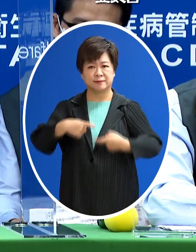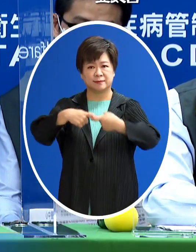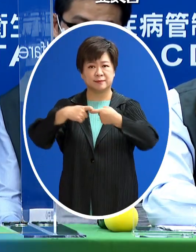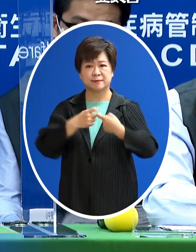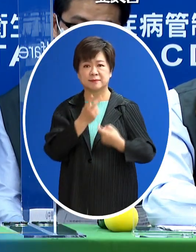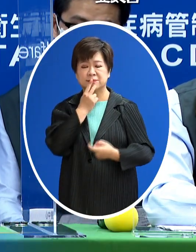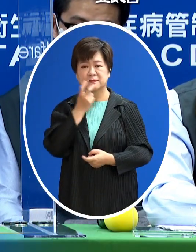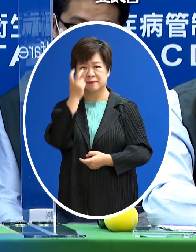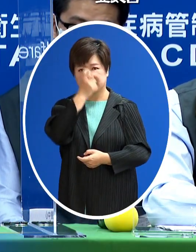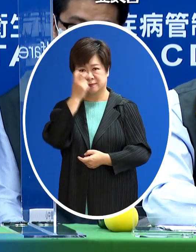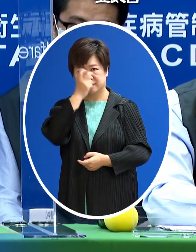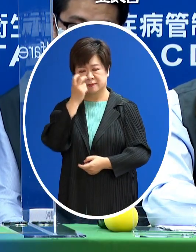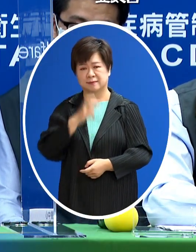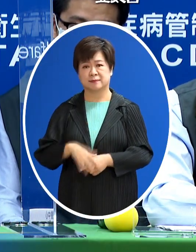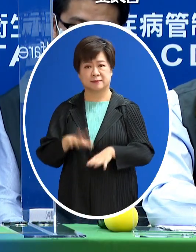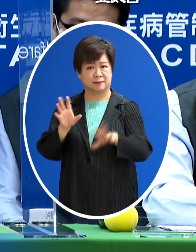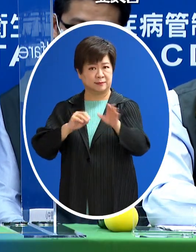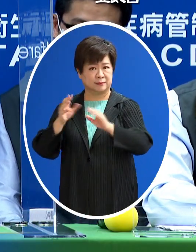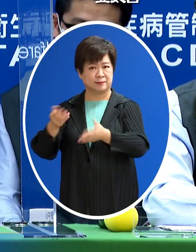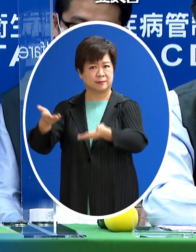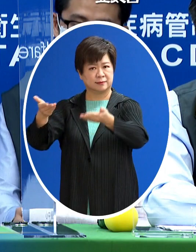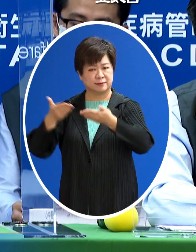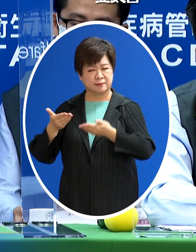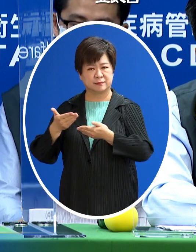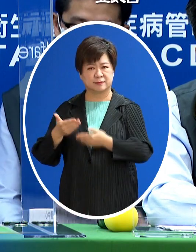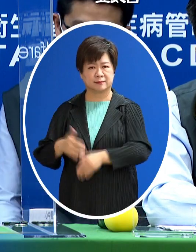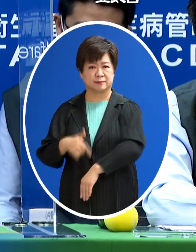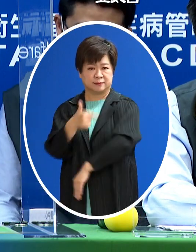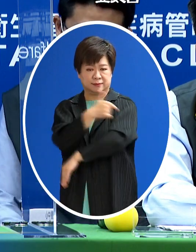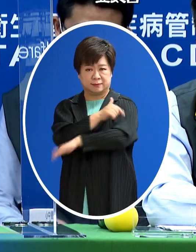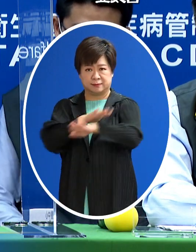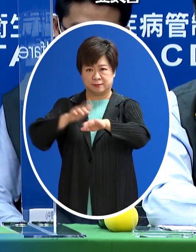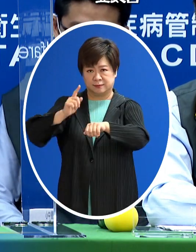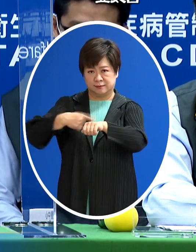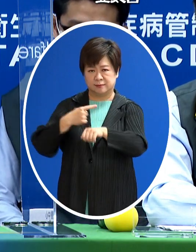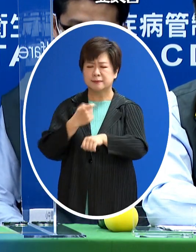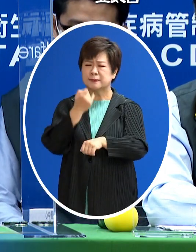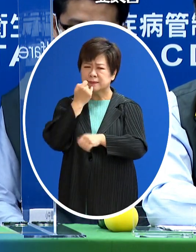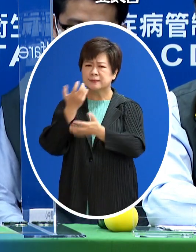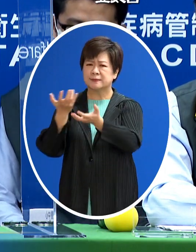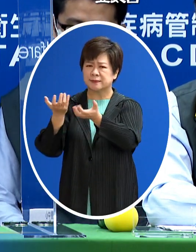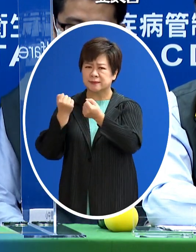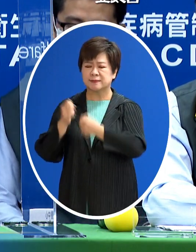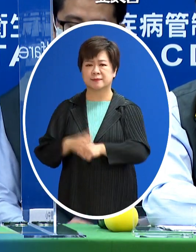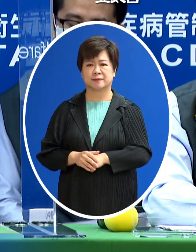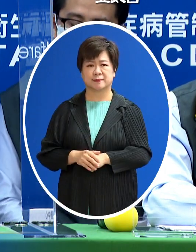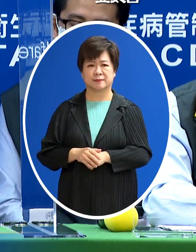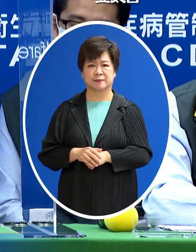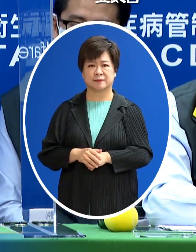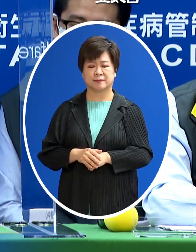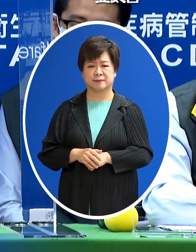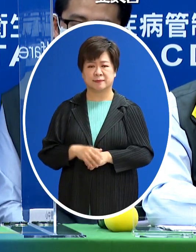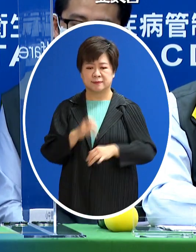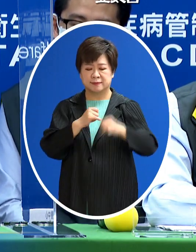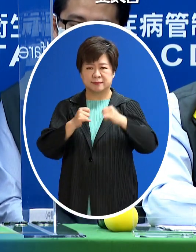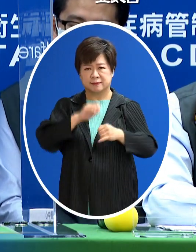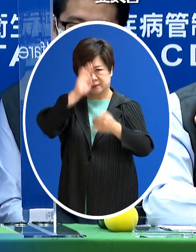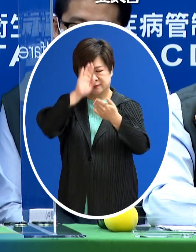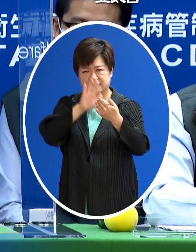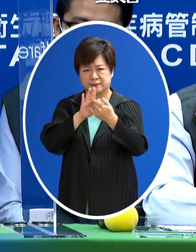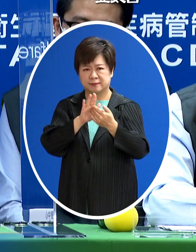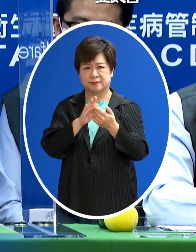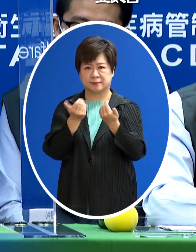准。 依据审查资料，疫苗安全性可接受，具细胞免疫反应趋